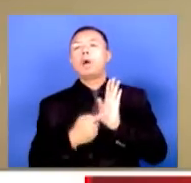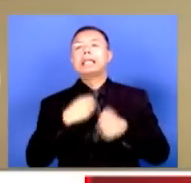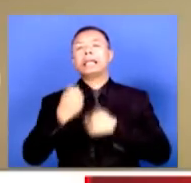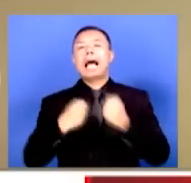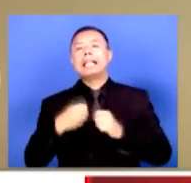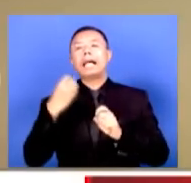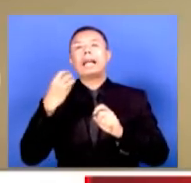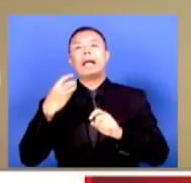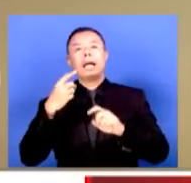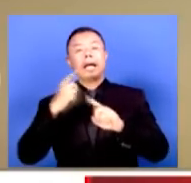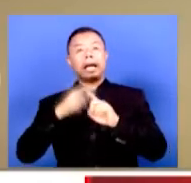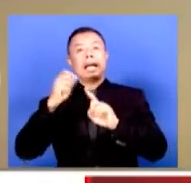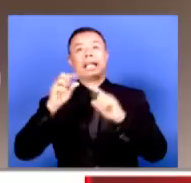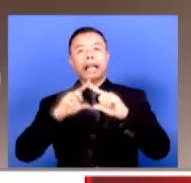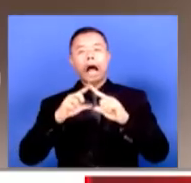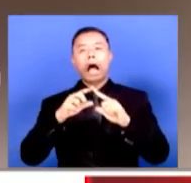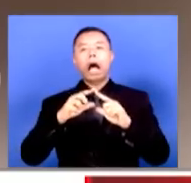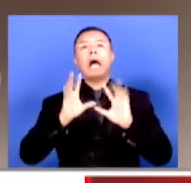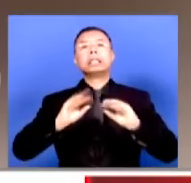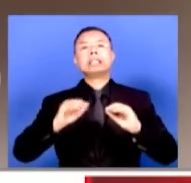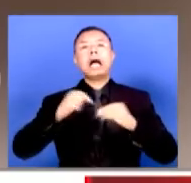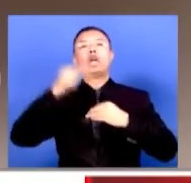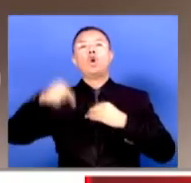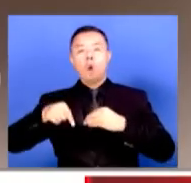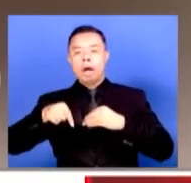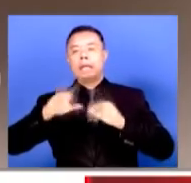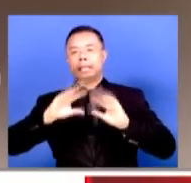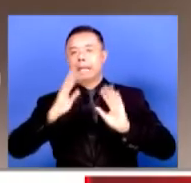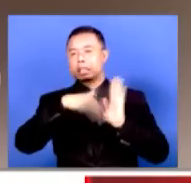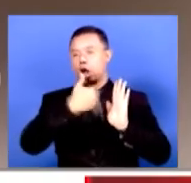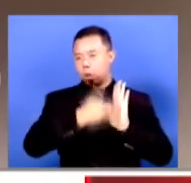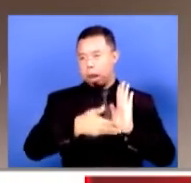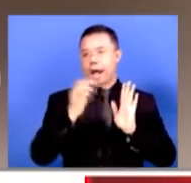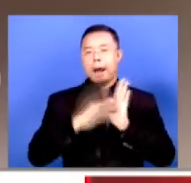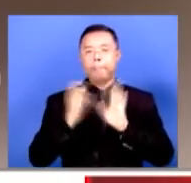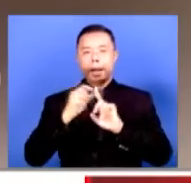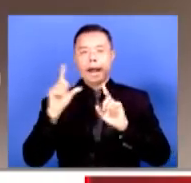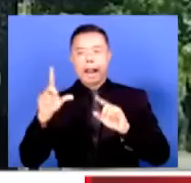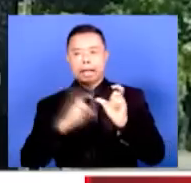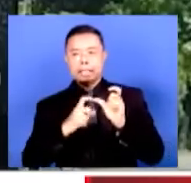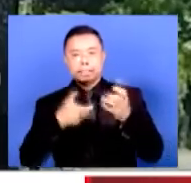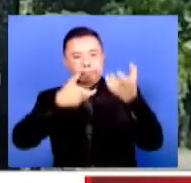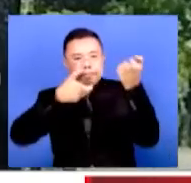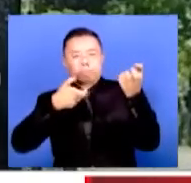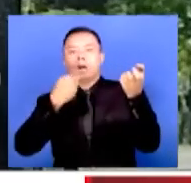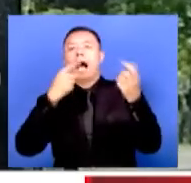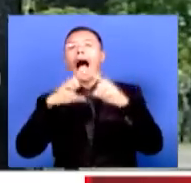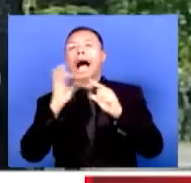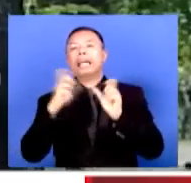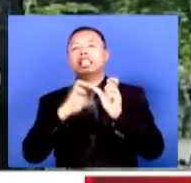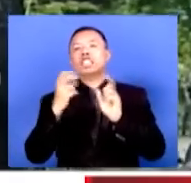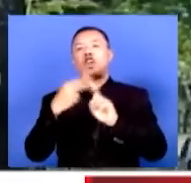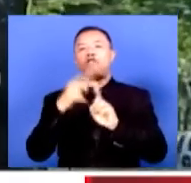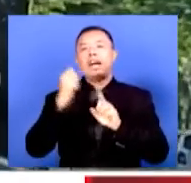kegiatan ekstrakurikuler baru dalam kegiatan MPLS. Perangkat senjata laras panjang itu adalah airsoft gun